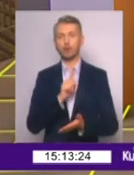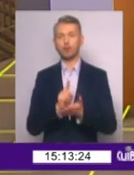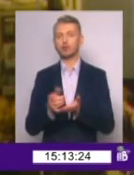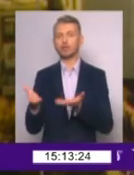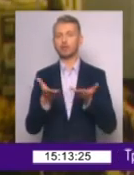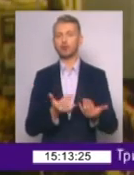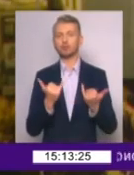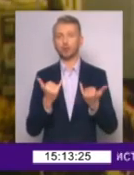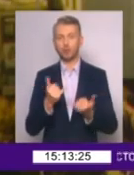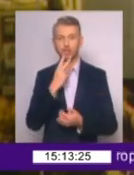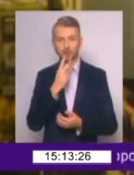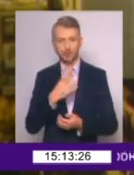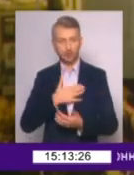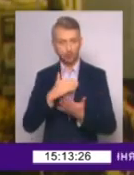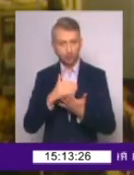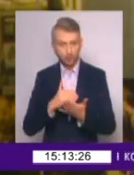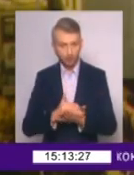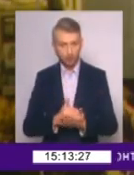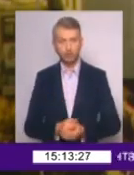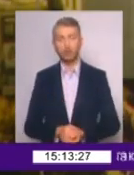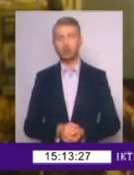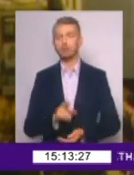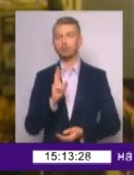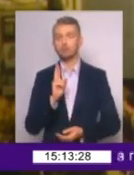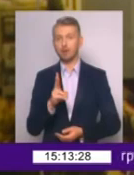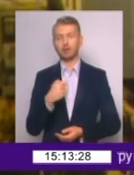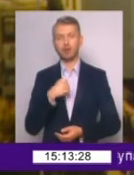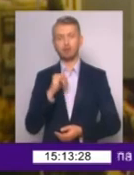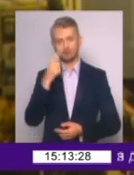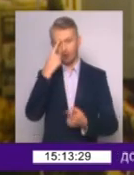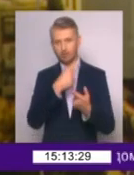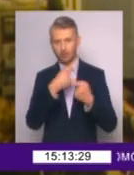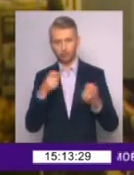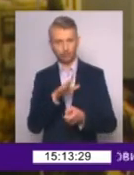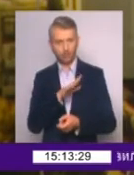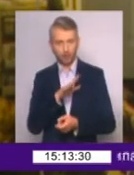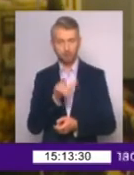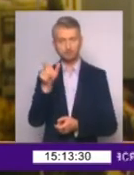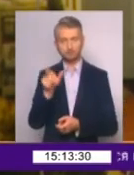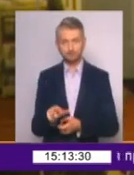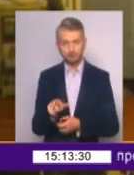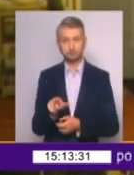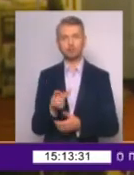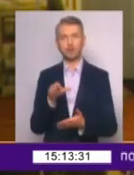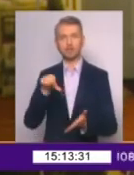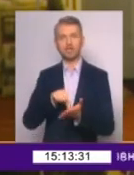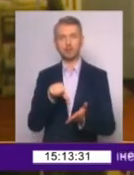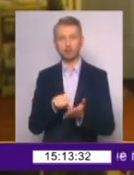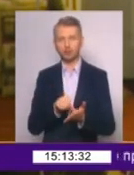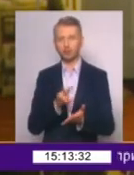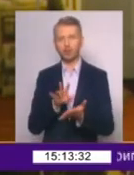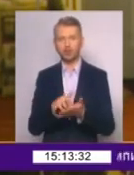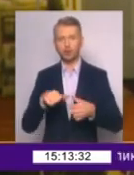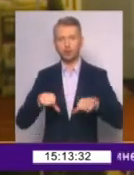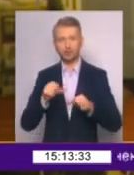сьогодні долучатися до нашої розмови. Я нагадаю, як я і анонсувала, пан Михайло Іщенко є представником постійної комісії Київської міської ради з